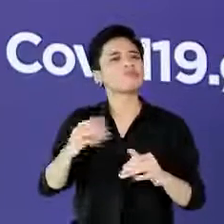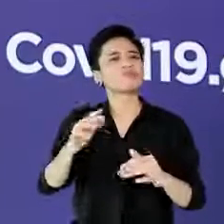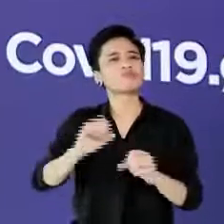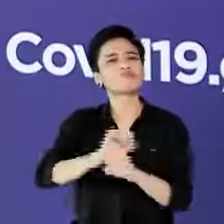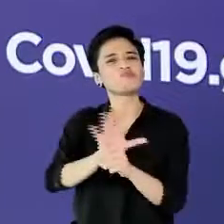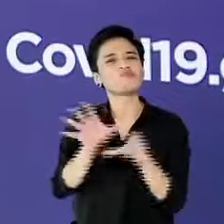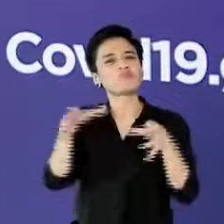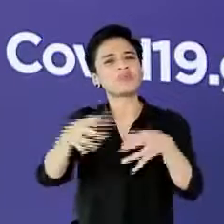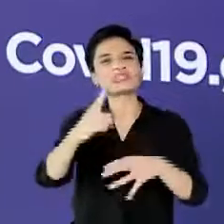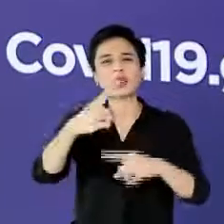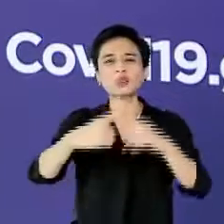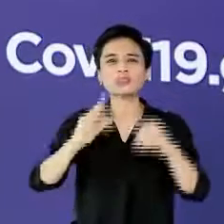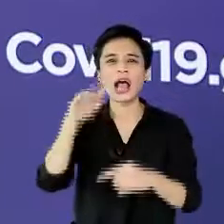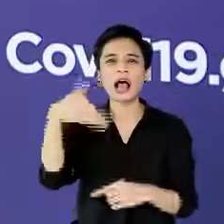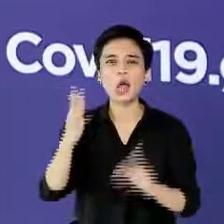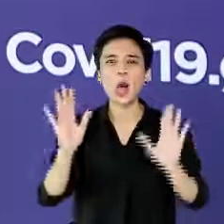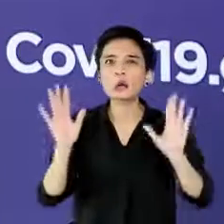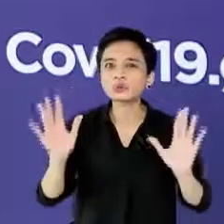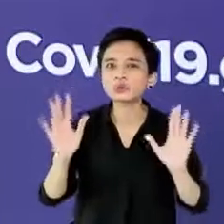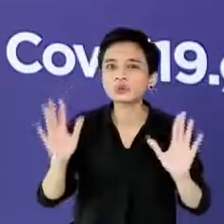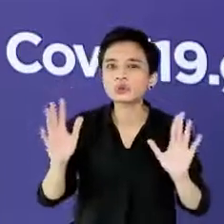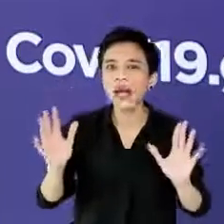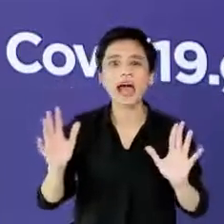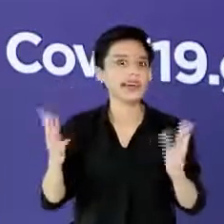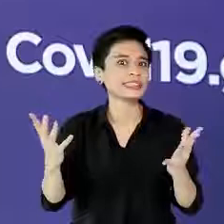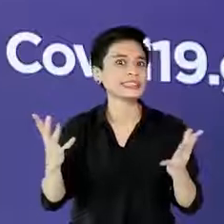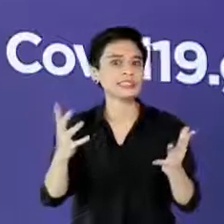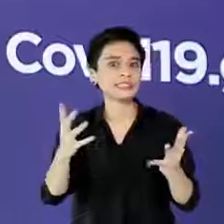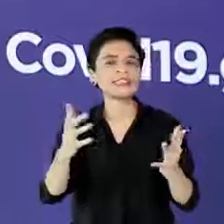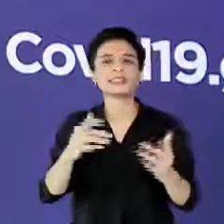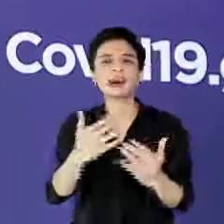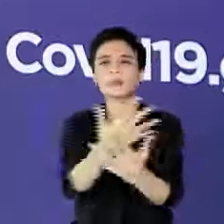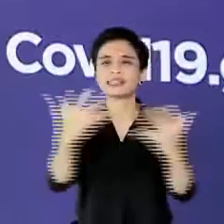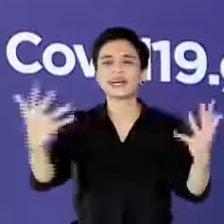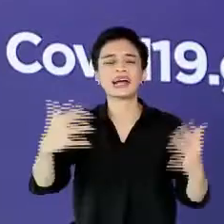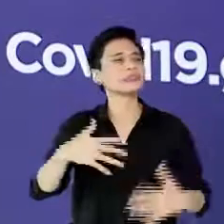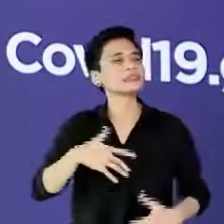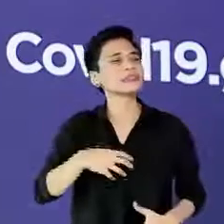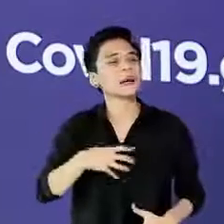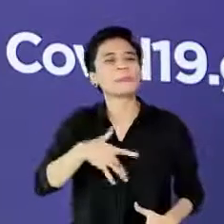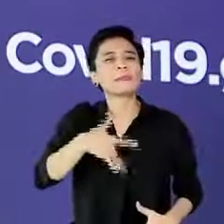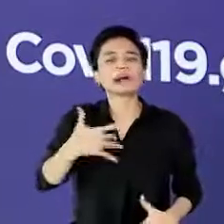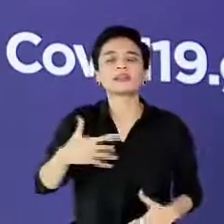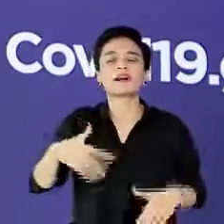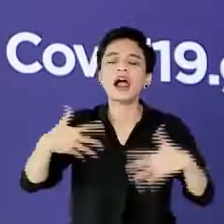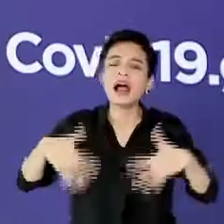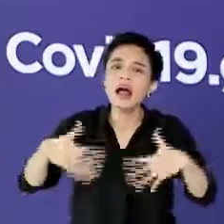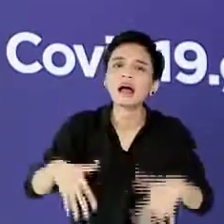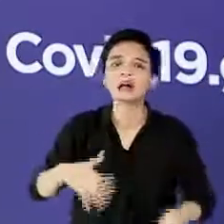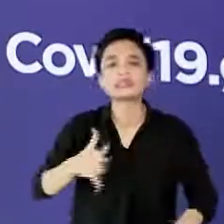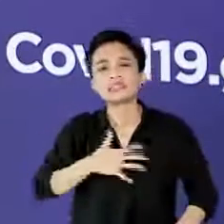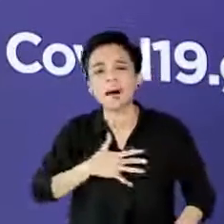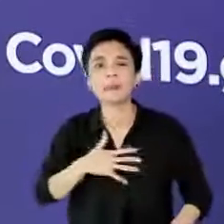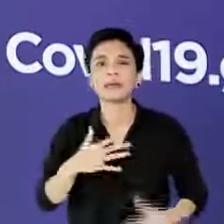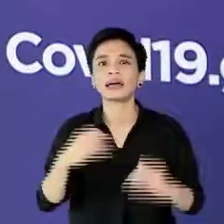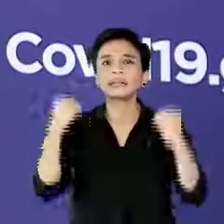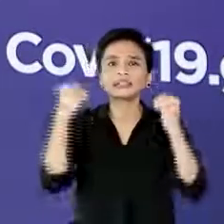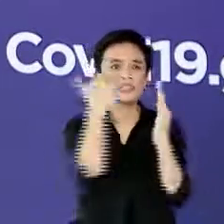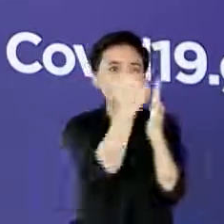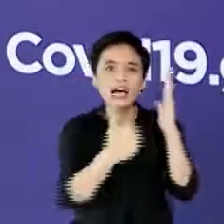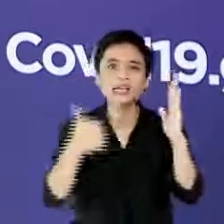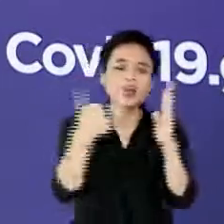bisa memahami bahwa masyarakat juga mengalami pandemic fatik ada kelelahan di dalam mengikuti berbagai protokol